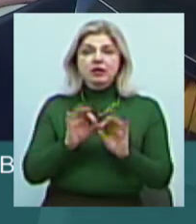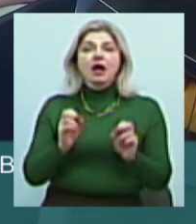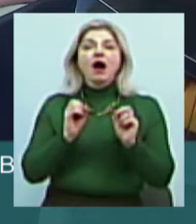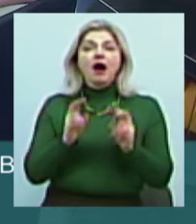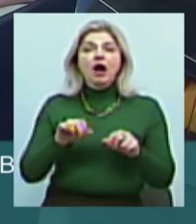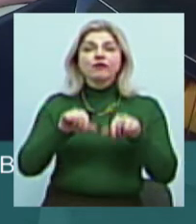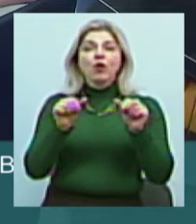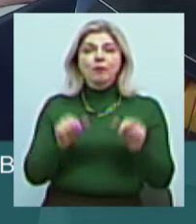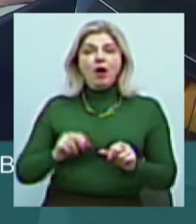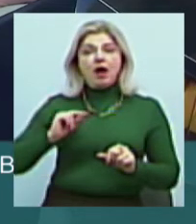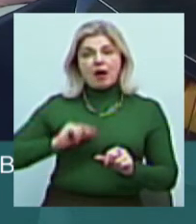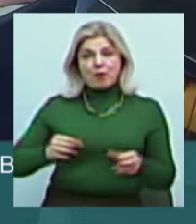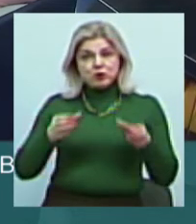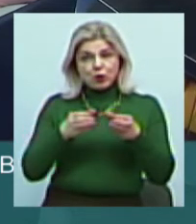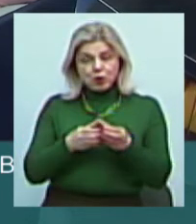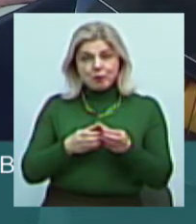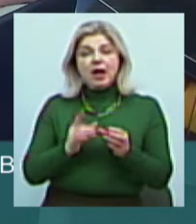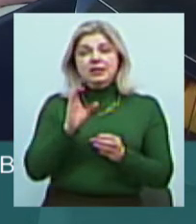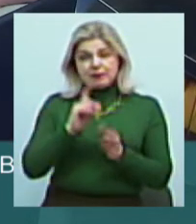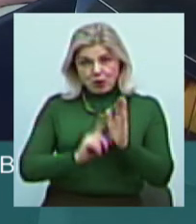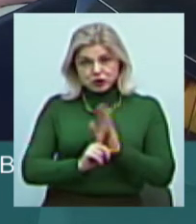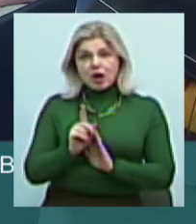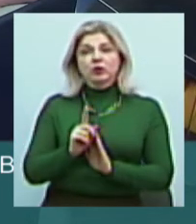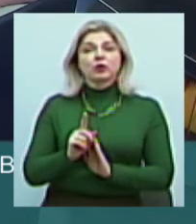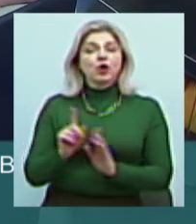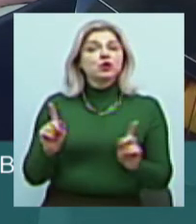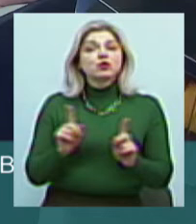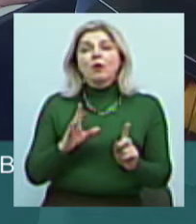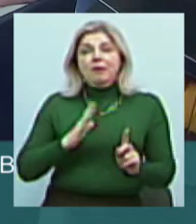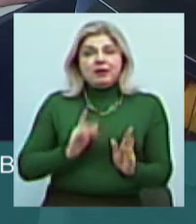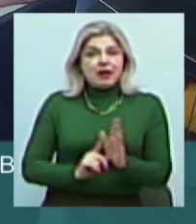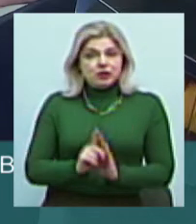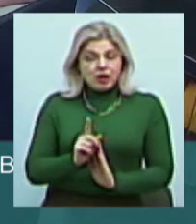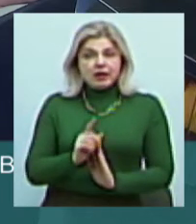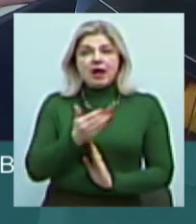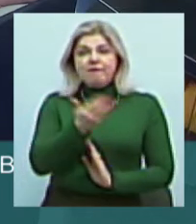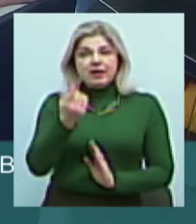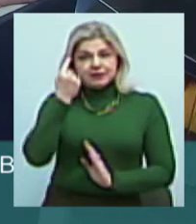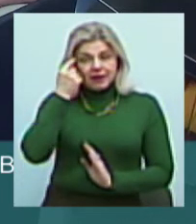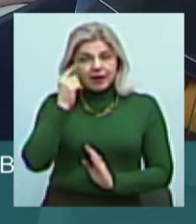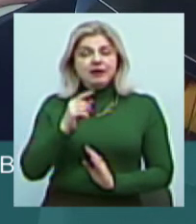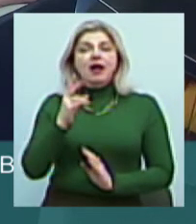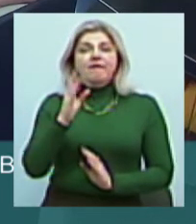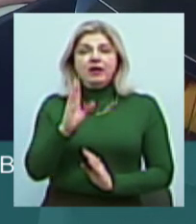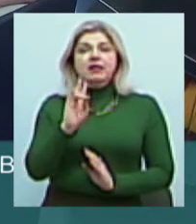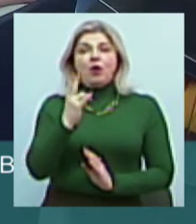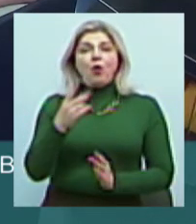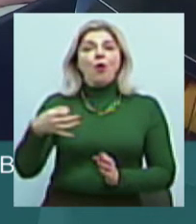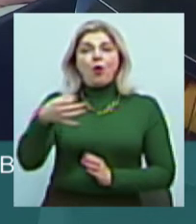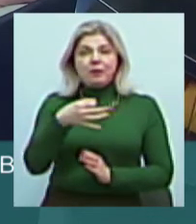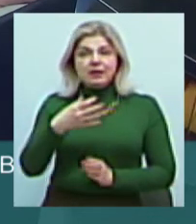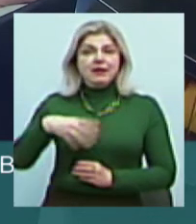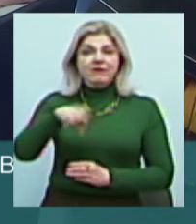яка саме... Почнемо спочатку, да, так? Почнемо спочатку, з чого розпочалось. Якщо ви знаєте, наразі у Миколаївській області всі